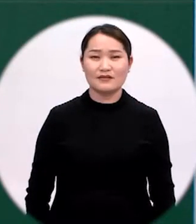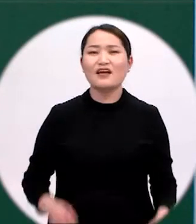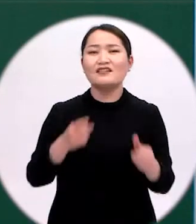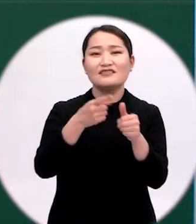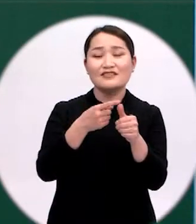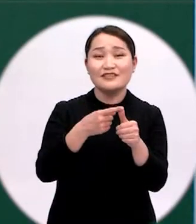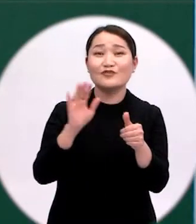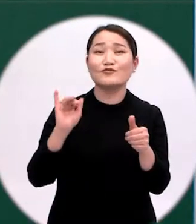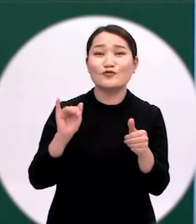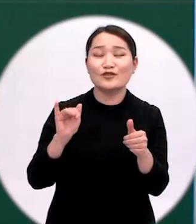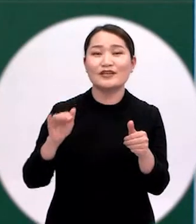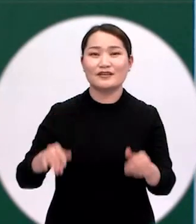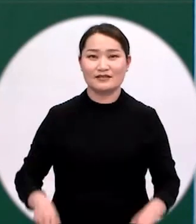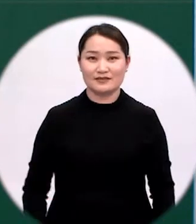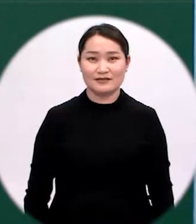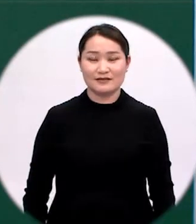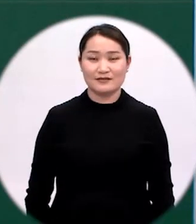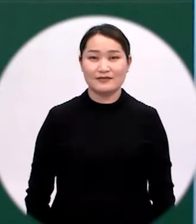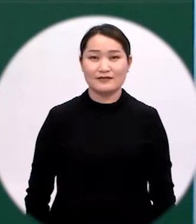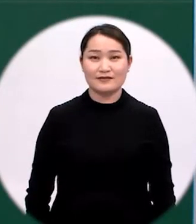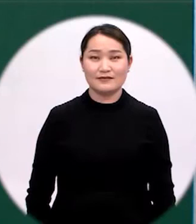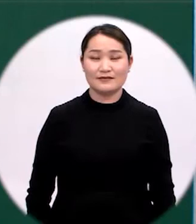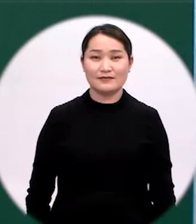нэртэй. Тэр нэр нь юу юм бол хүүхдүүд ээ?